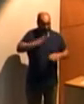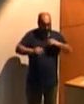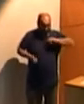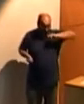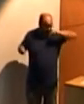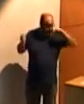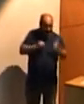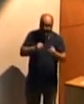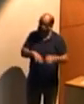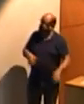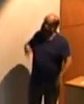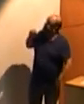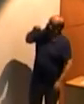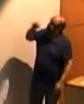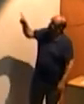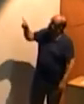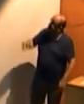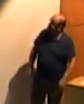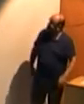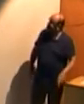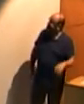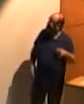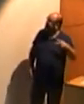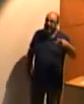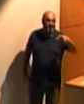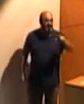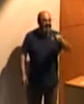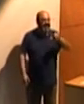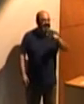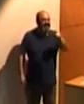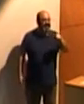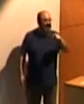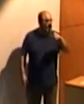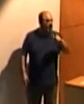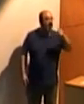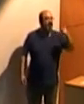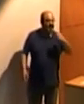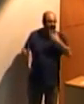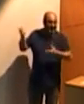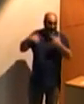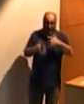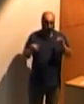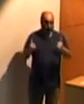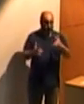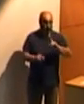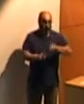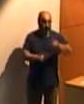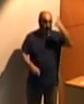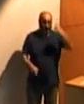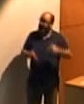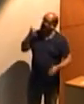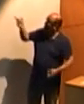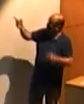que voyez ce fameux playing god grecs 21 dont je vous ai parlé tout à l'heure un gain voyez quand qui fait la première page